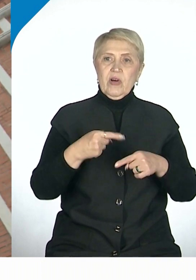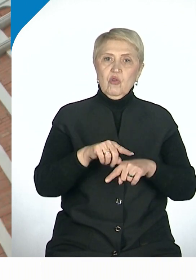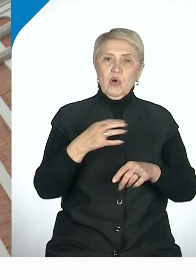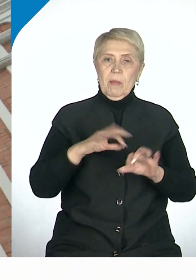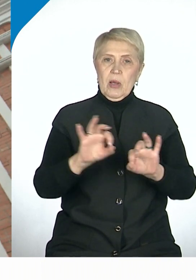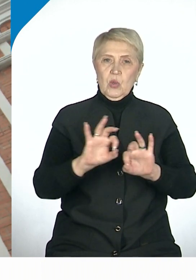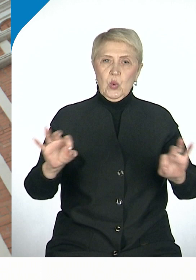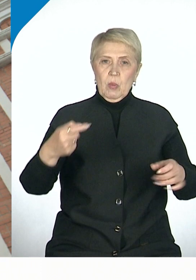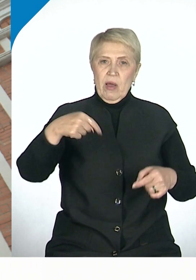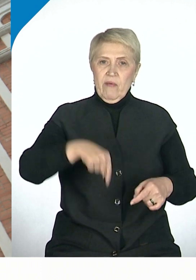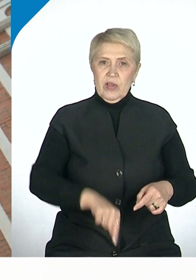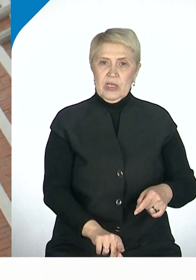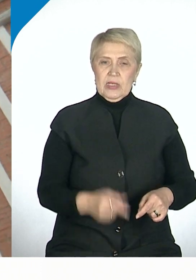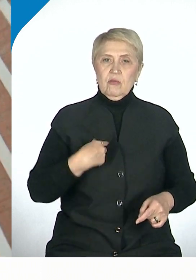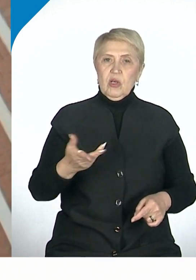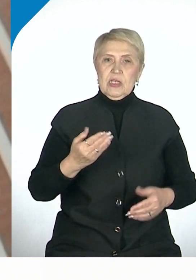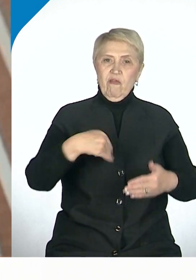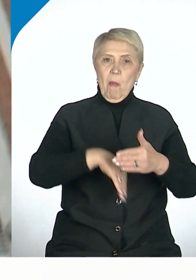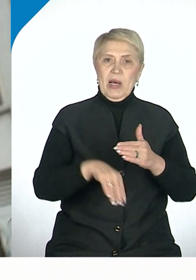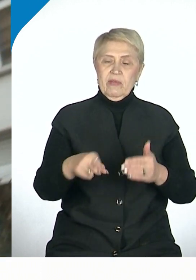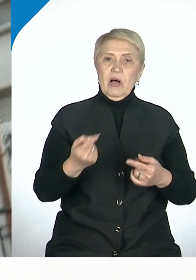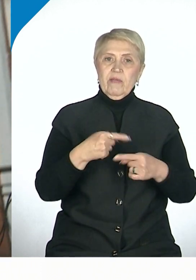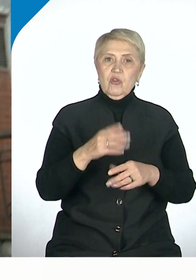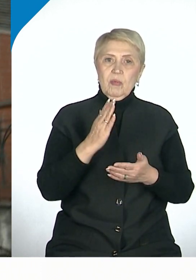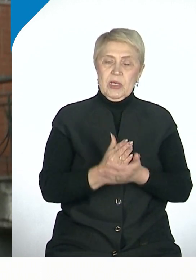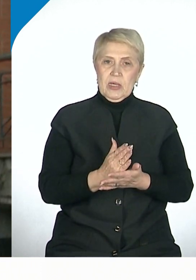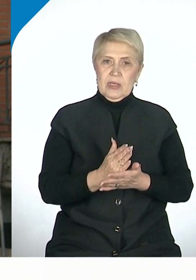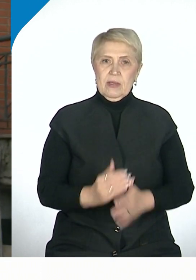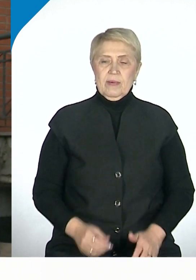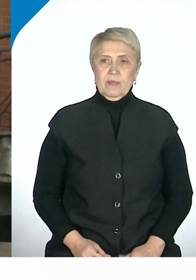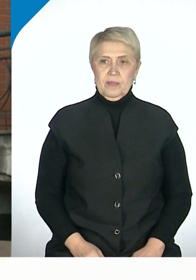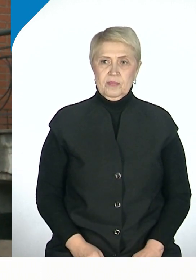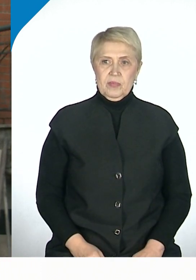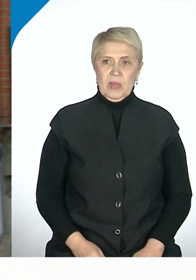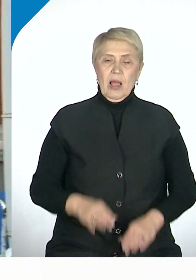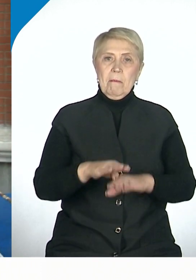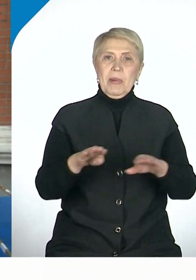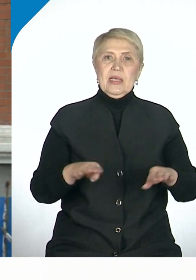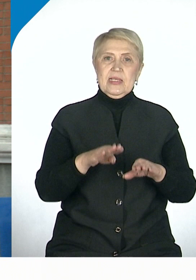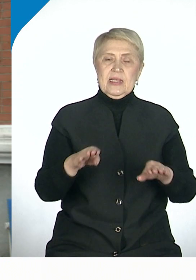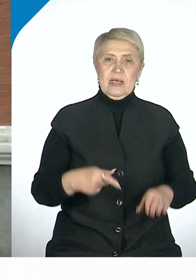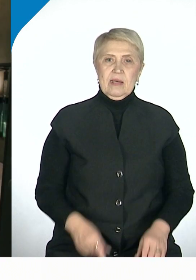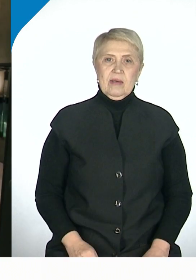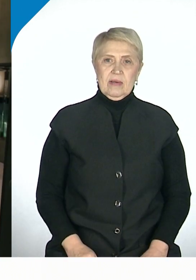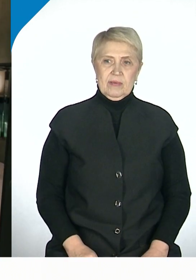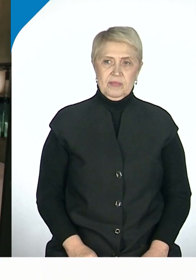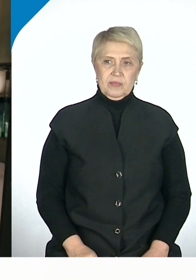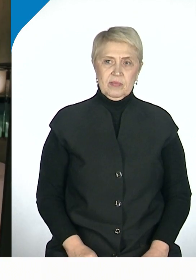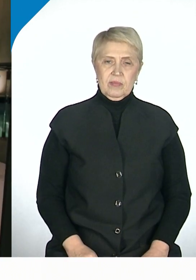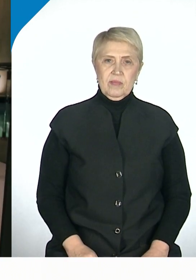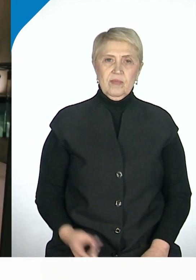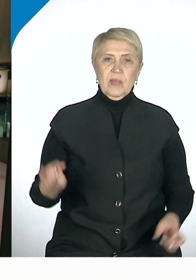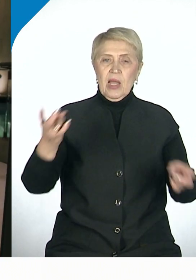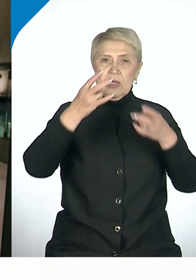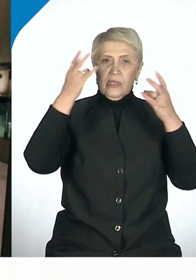трубы вниз в подвал, в котором находится наш бассейн, наша миква. В современной